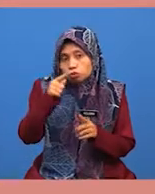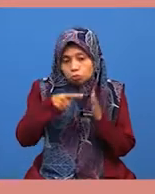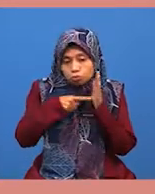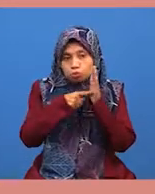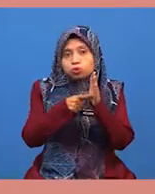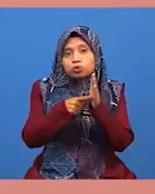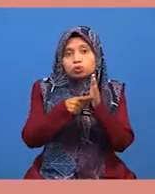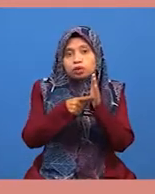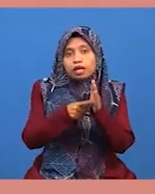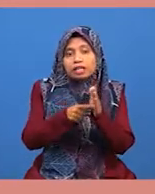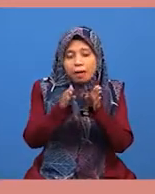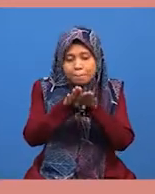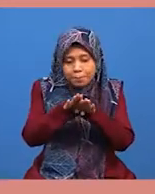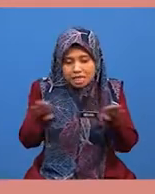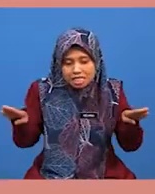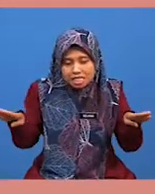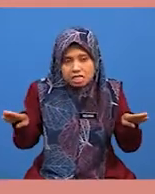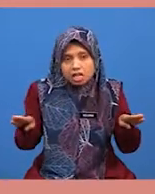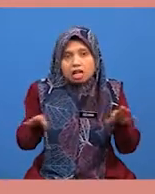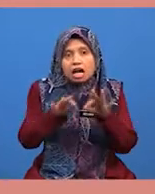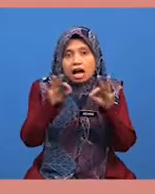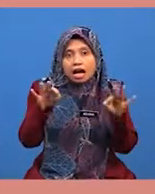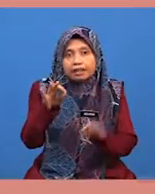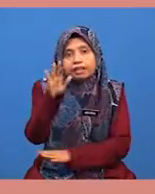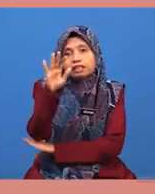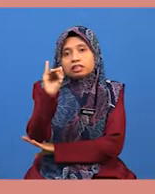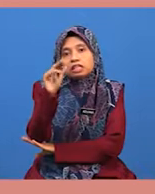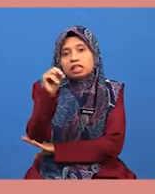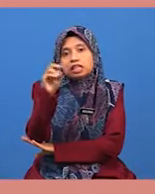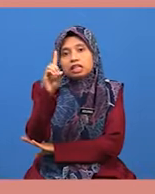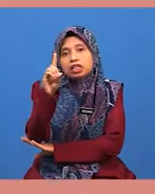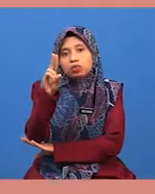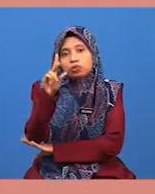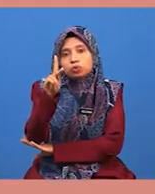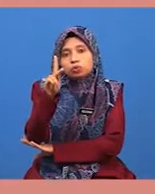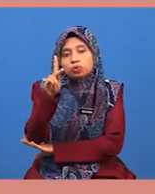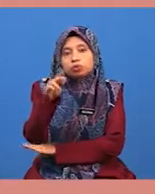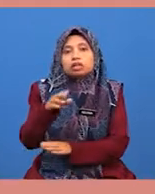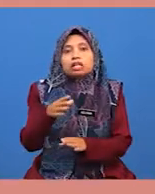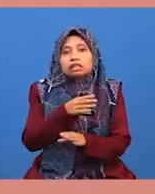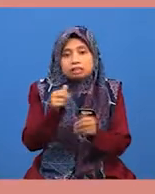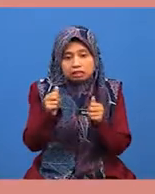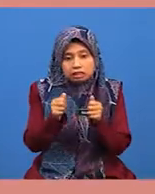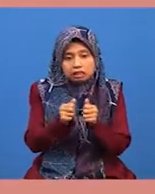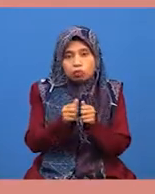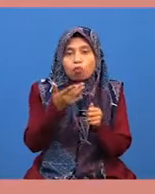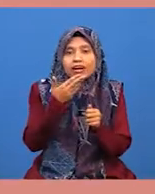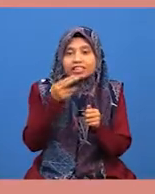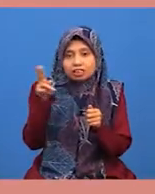mahu menunjukkan perbezaan antara ayat induk iaitu ayat yang diwarnakan dengan warna